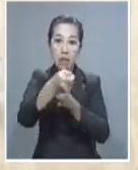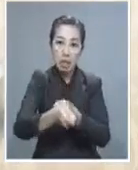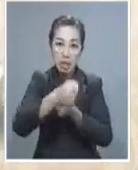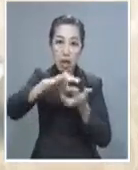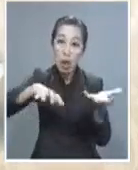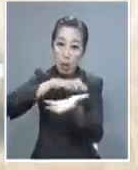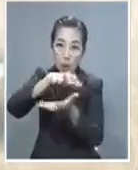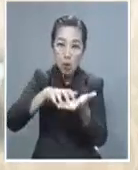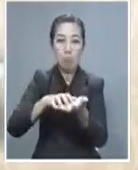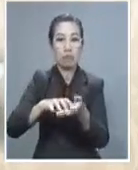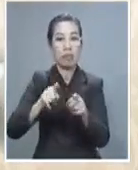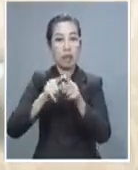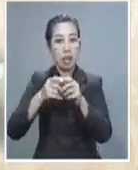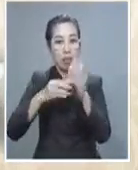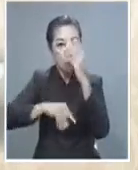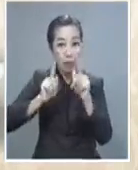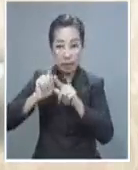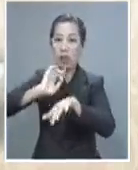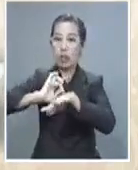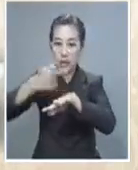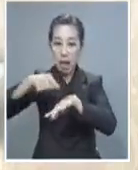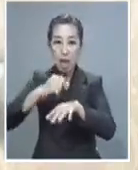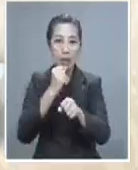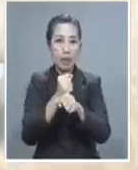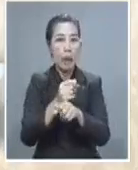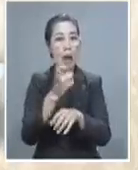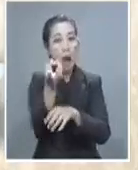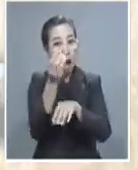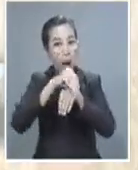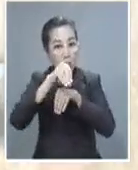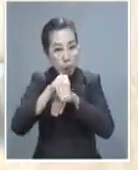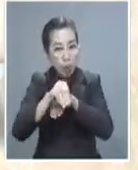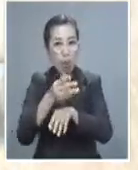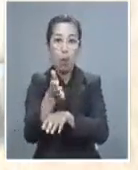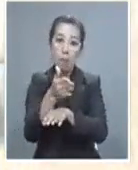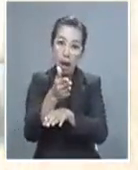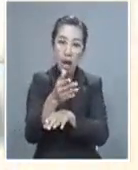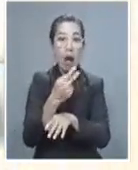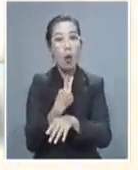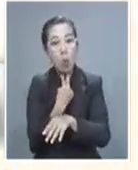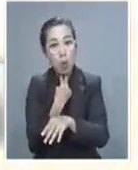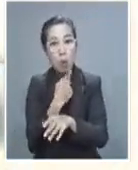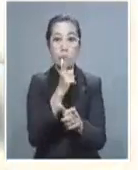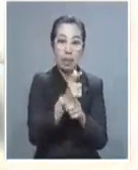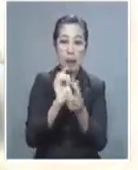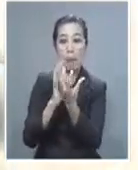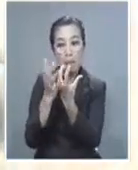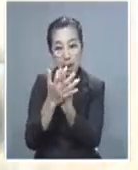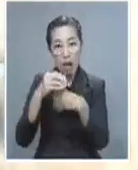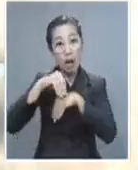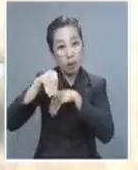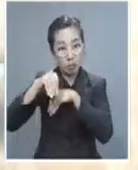ทั้งปลูกข้าวนะทำบ่อเลี้ยงกบบ่อเลี้ยงปลานะครับปลูกผักนะฮะ